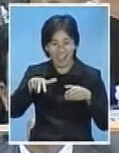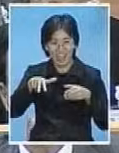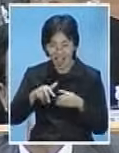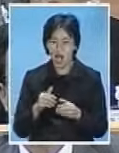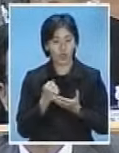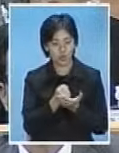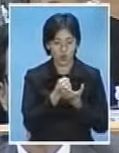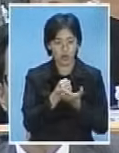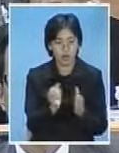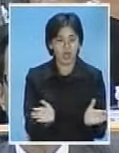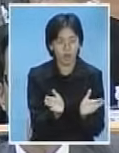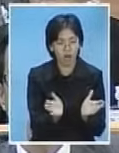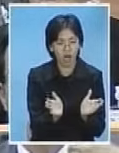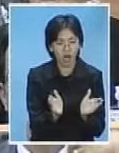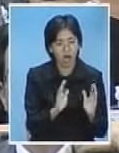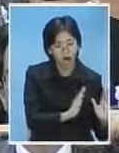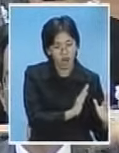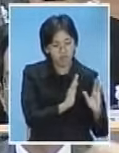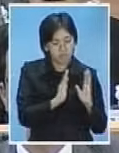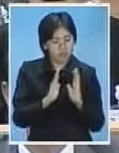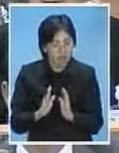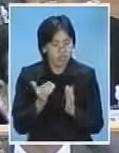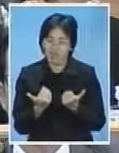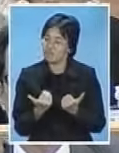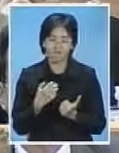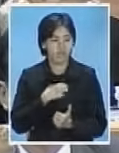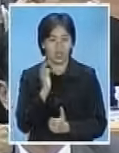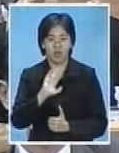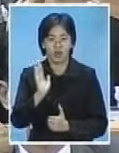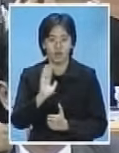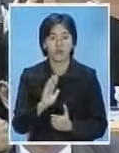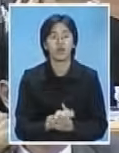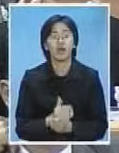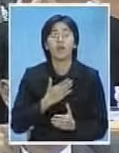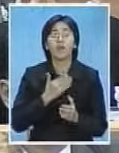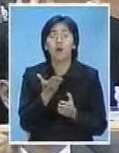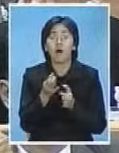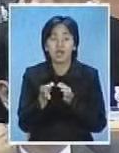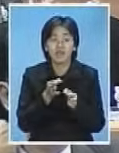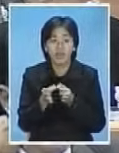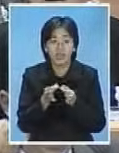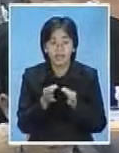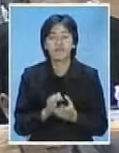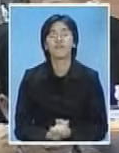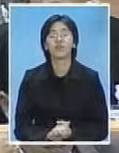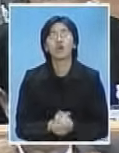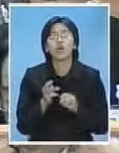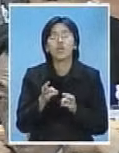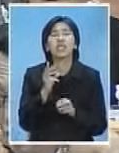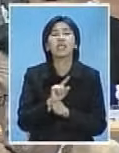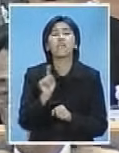ไม่มีอิทธิพลมาถึงความคิดในขณะนี้นะครับแต่ว่าช่วงนี้ตอบสักนิดครับว่าเป็นอย่าง